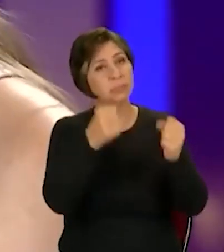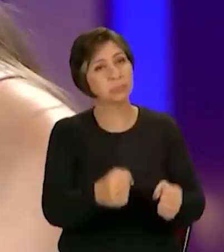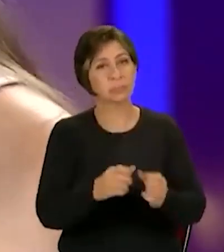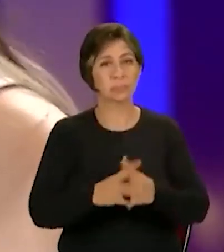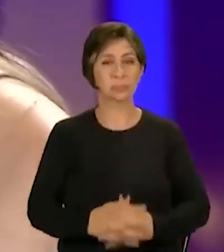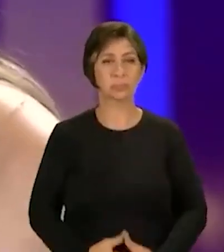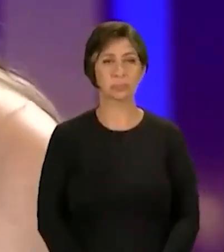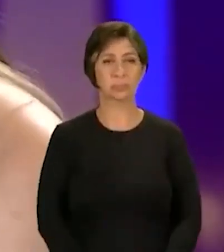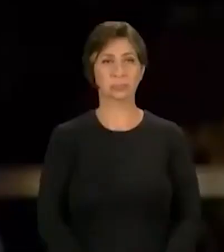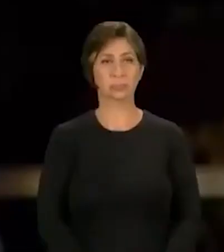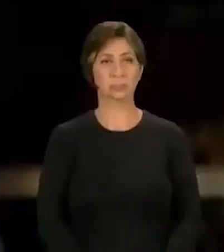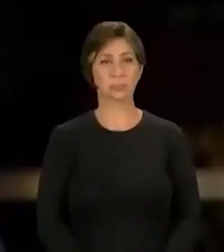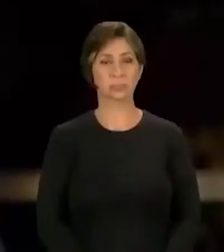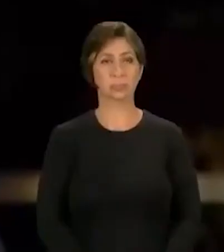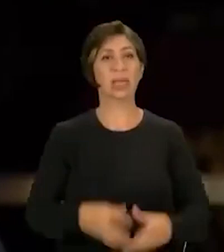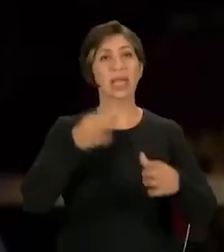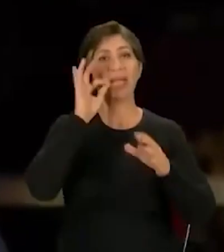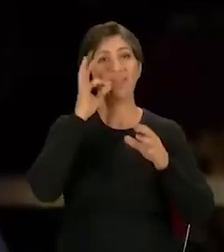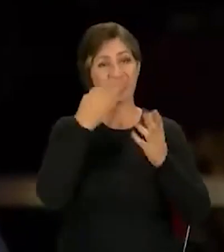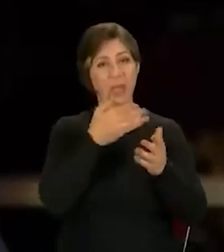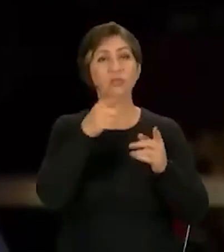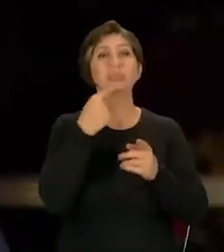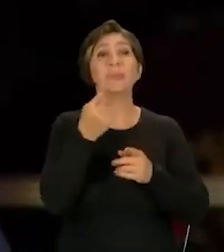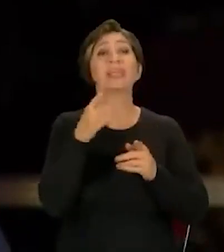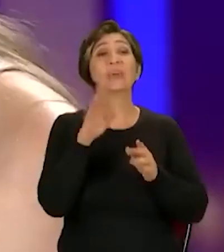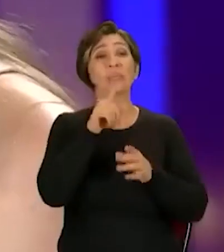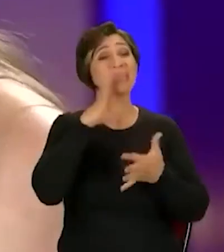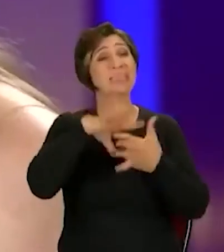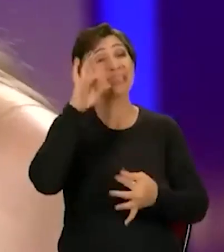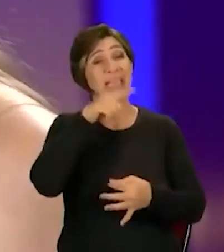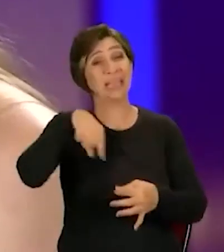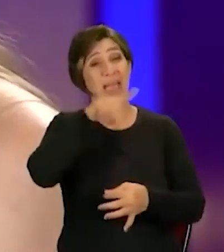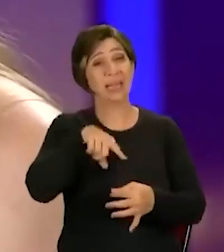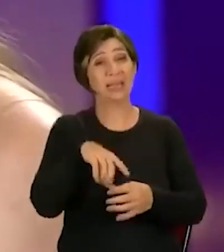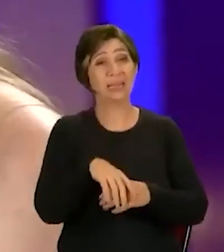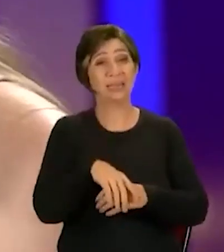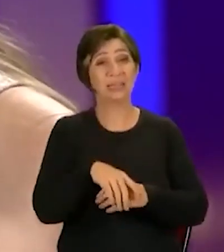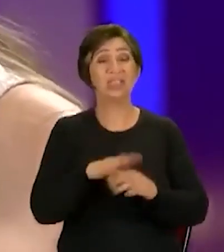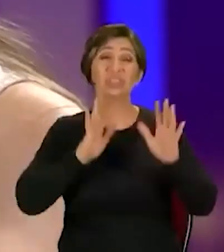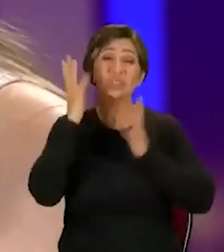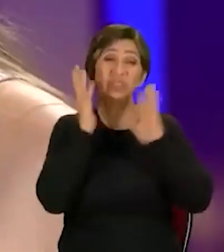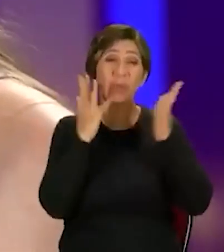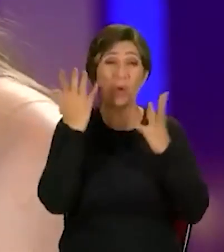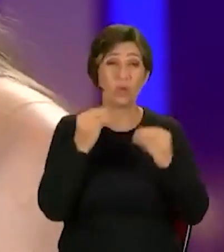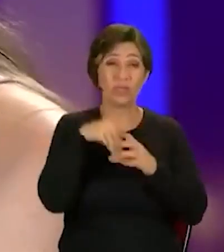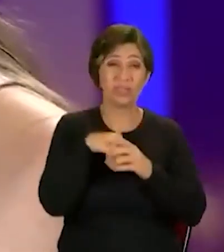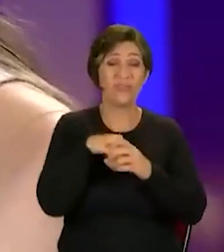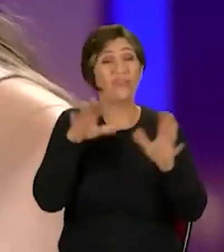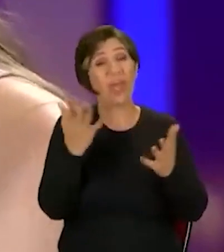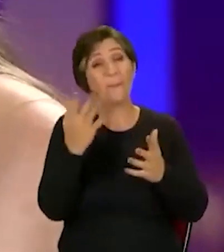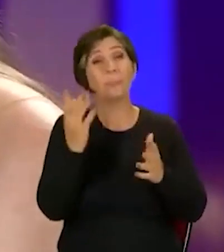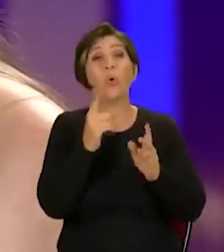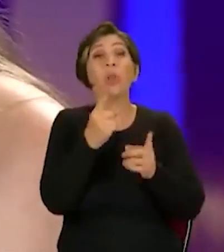Kendi boş zamanlarımızda kafelerde oynuyorduk. Yani bu şu demek değil ki bu insanlar... şımarık oldukları için veya